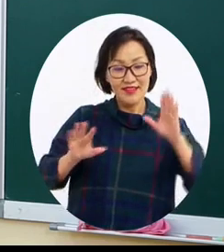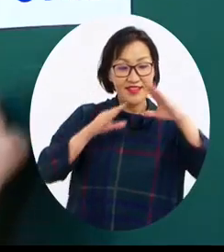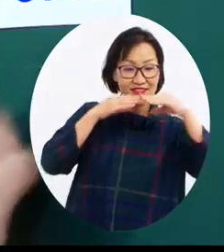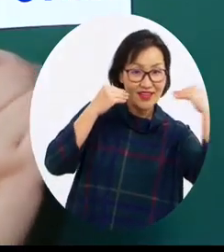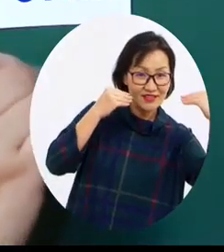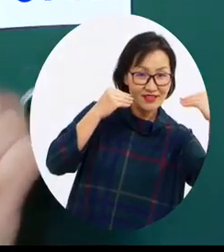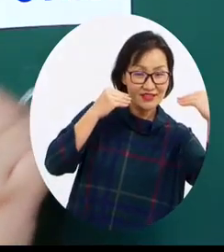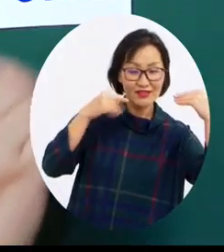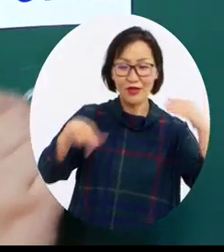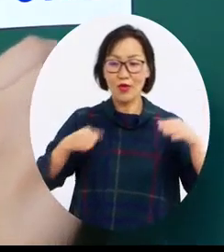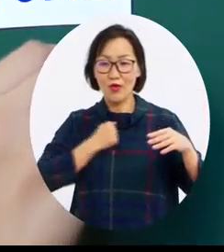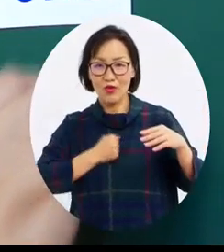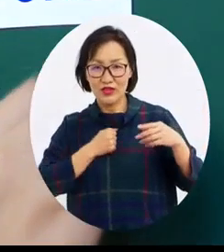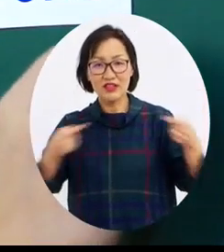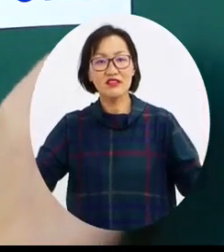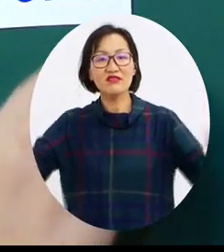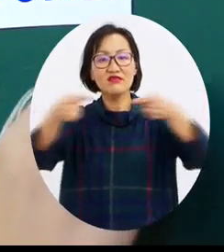Уурлсан.